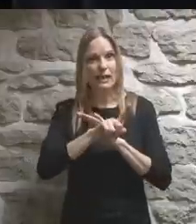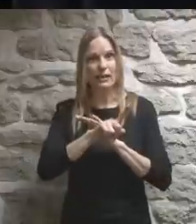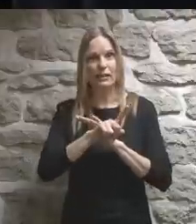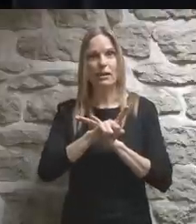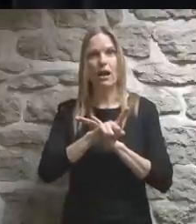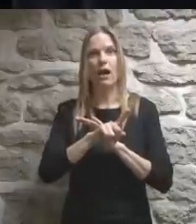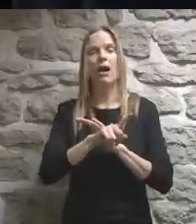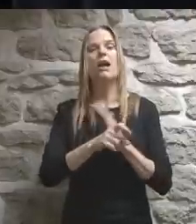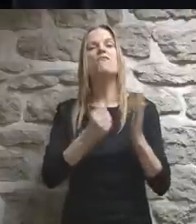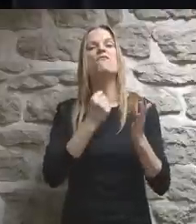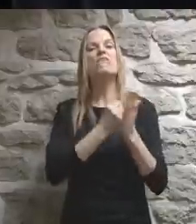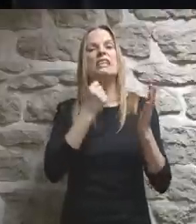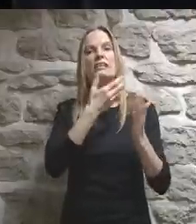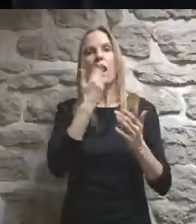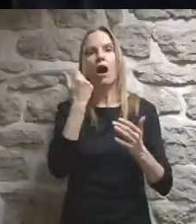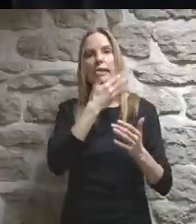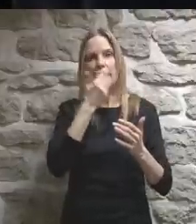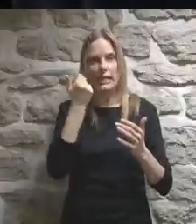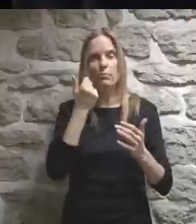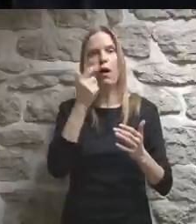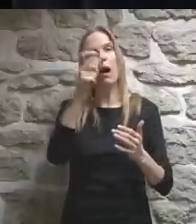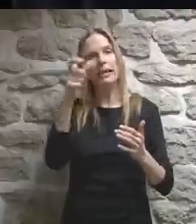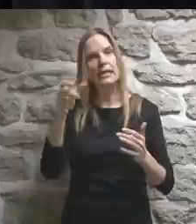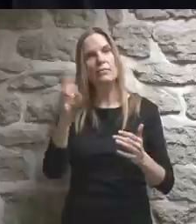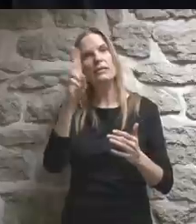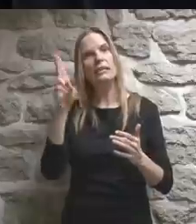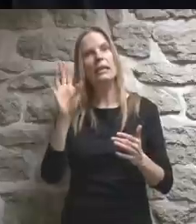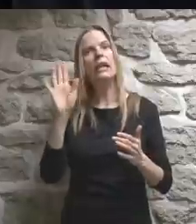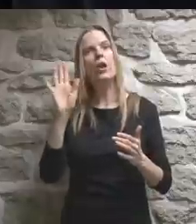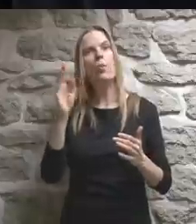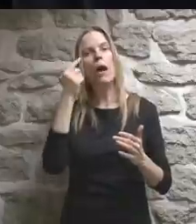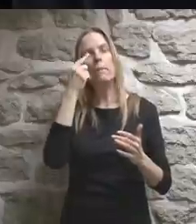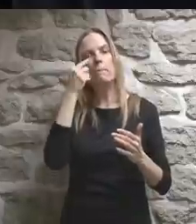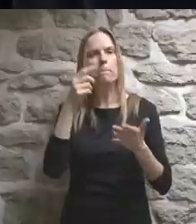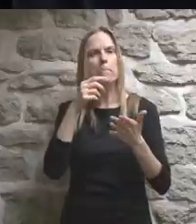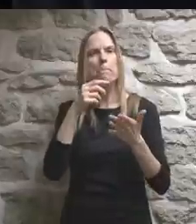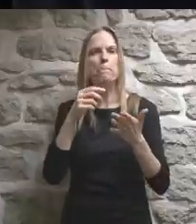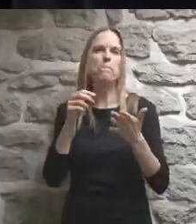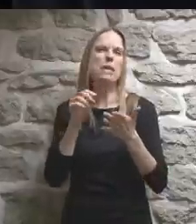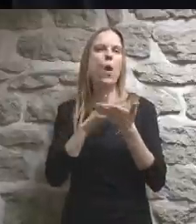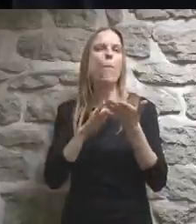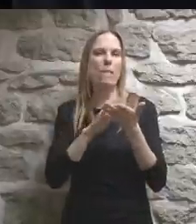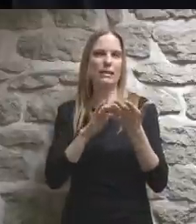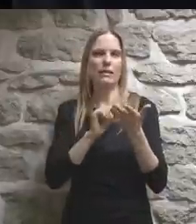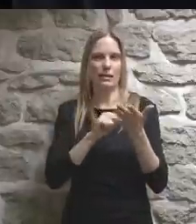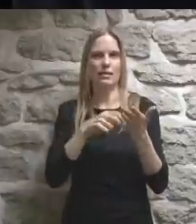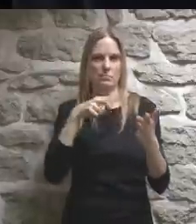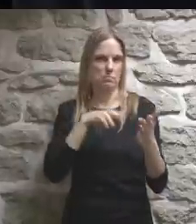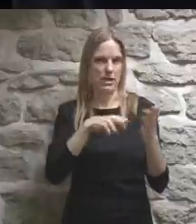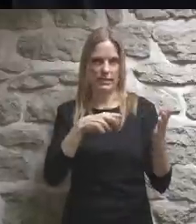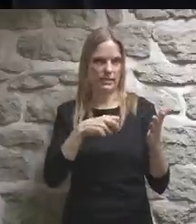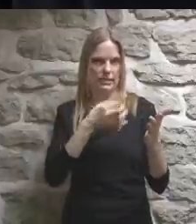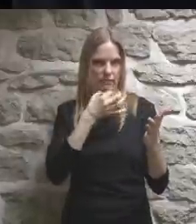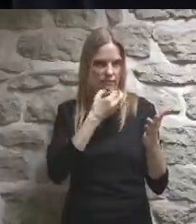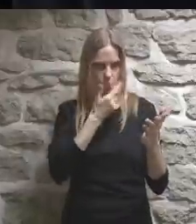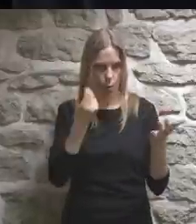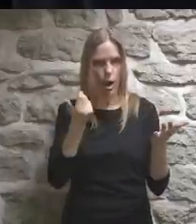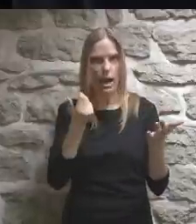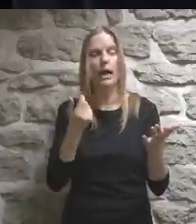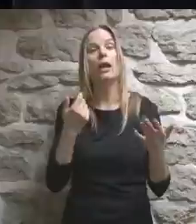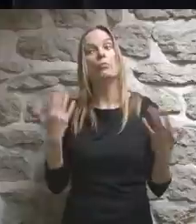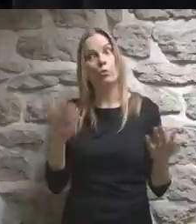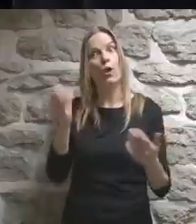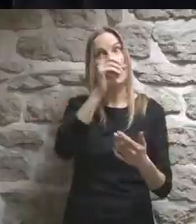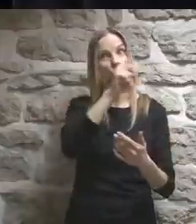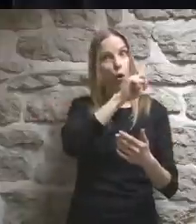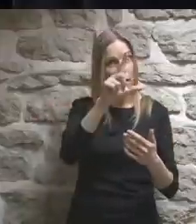inimesed viisavabalt, kellel ei ole biomeetrilist passi anda, et muidu tõepoolest jah, Euroopa Liidu vaates